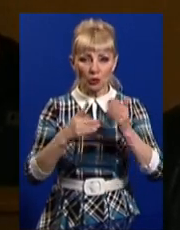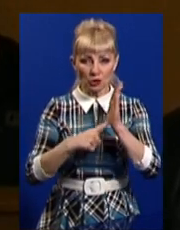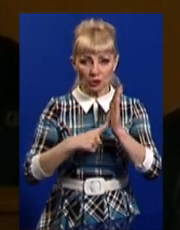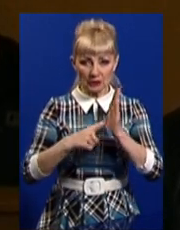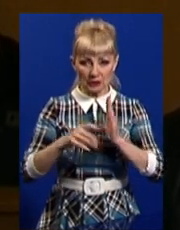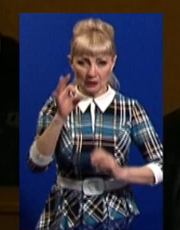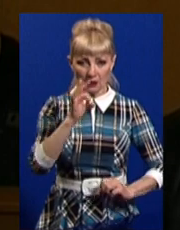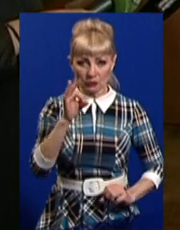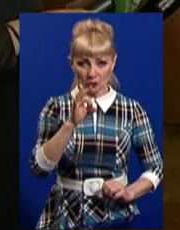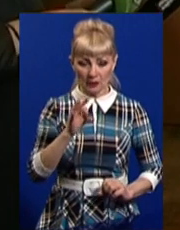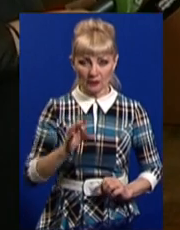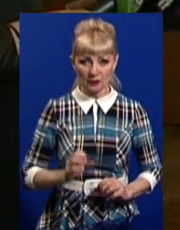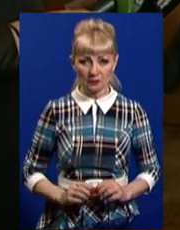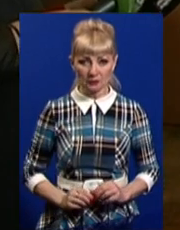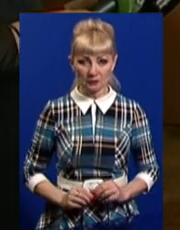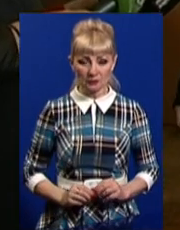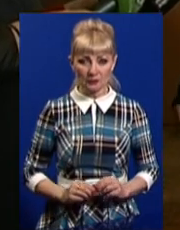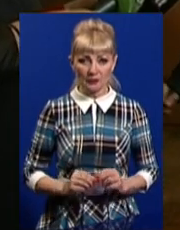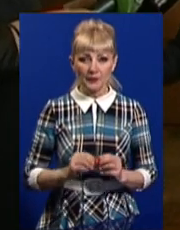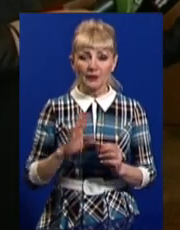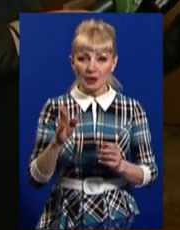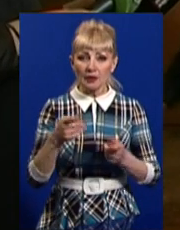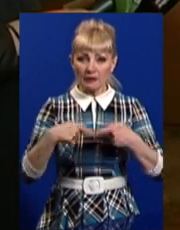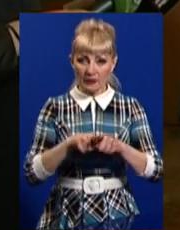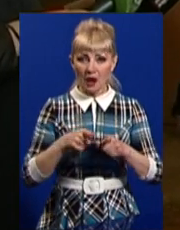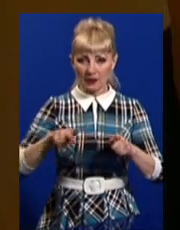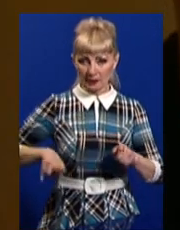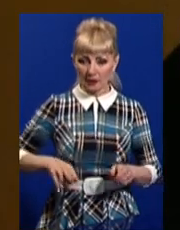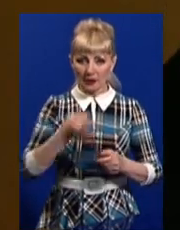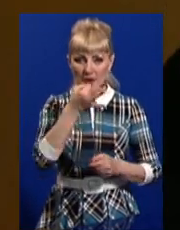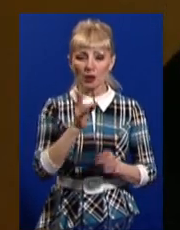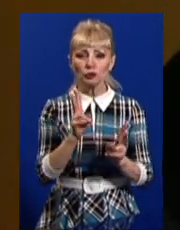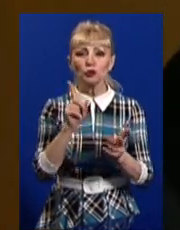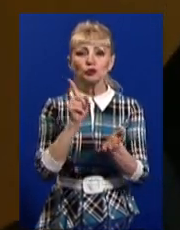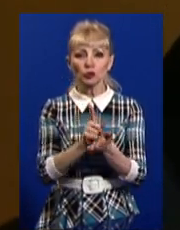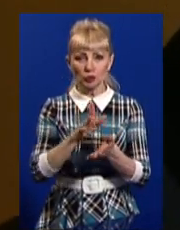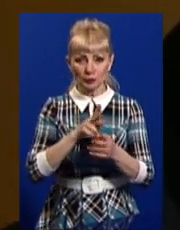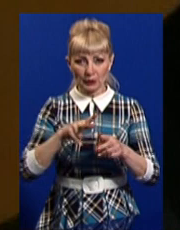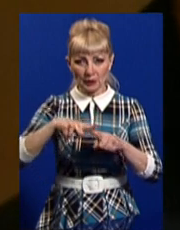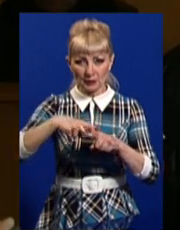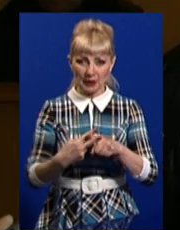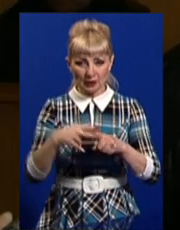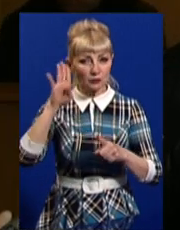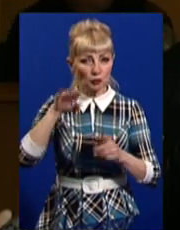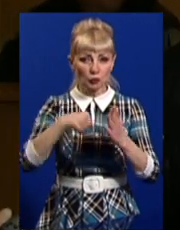градусів. А так посадовець відповідає на питання, хто мав перекрити воду до початку ремонту.